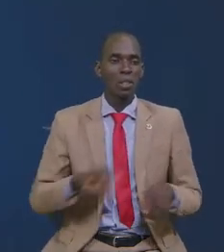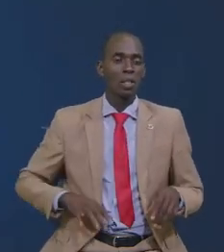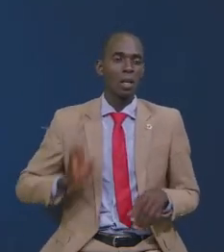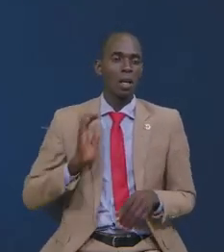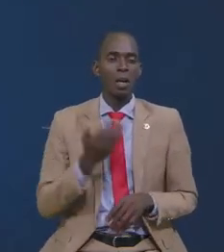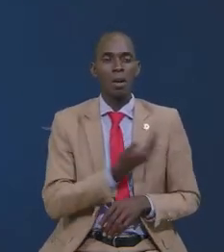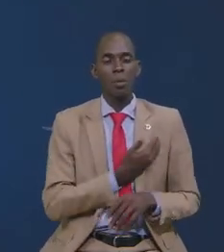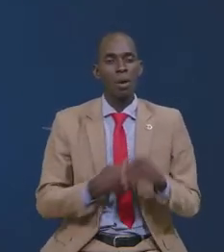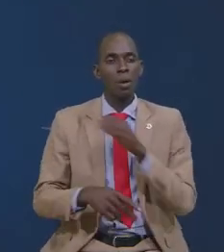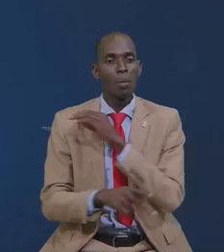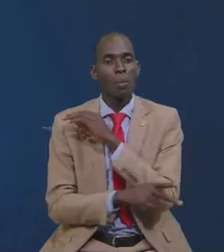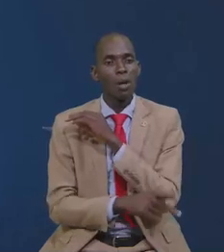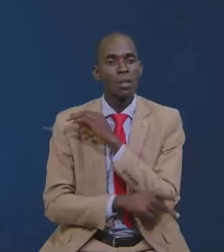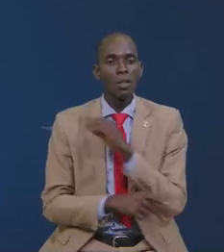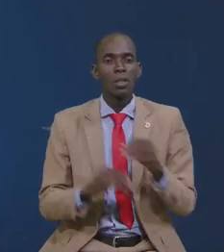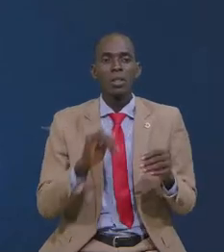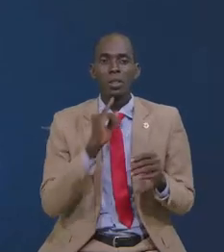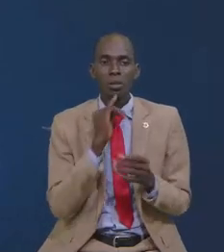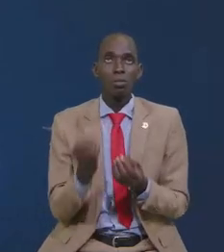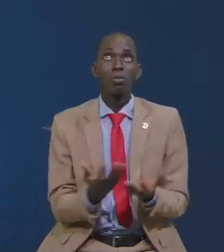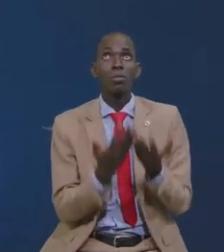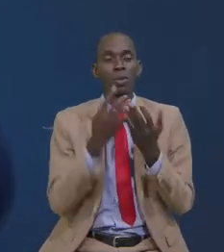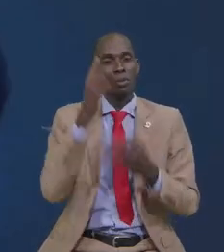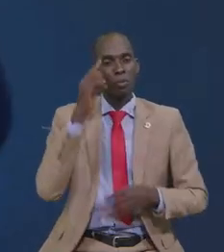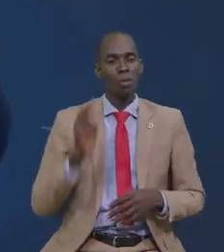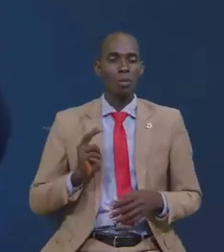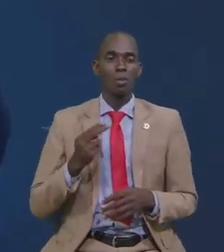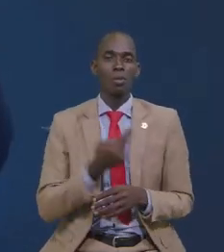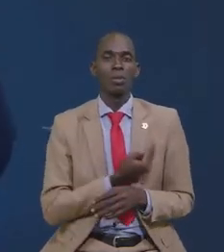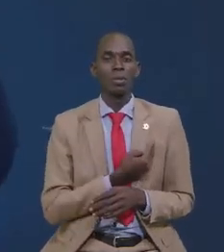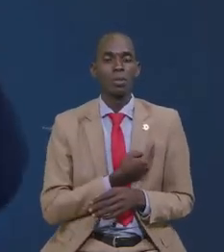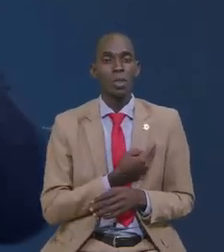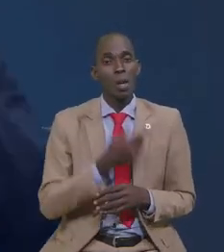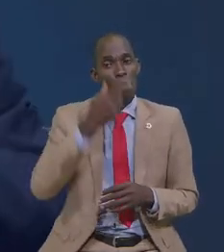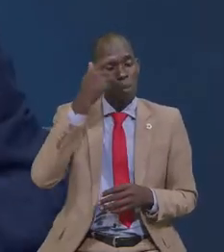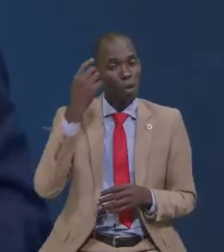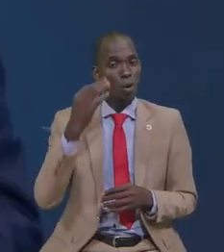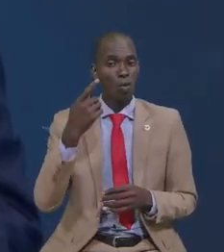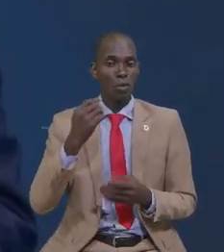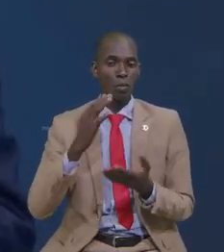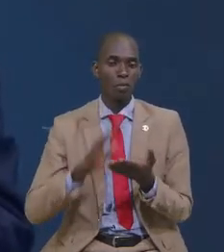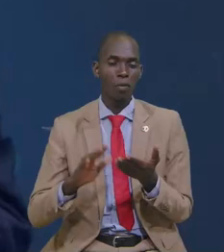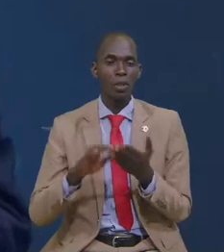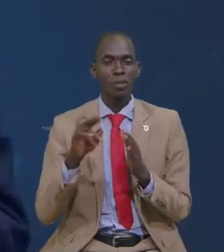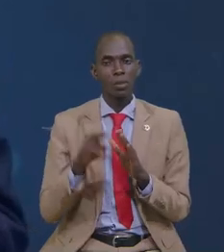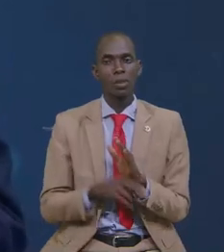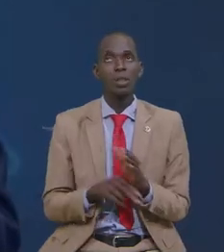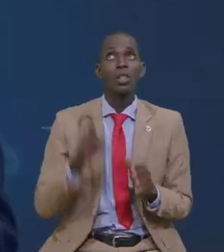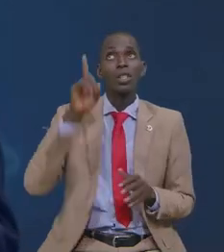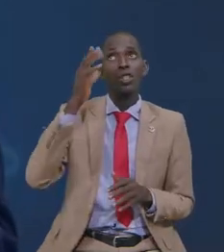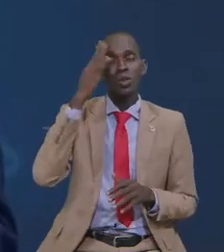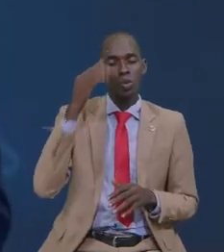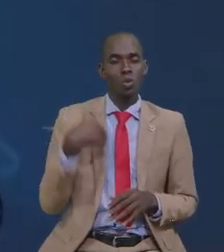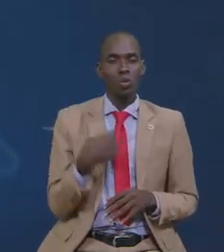Pâque, a été immolé. A été immolé pour nous à cause du